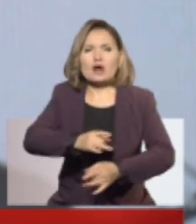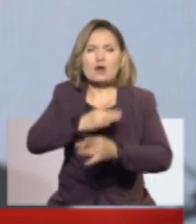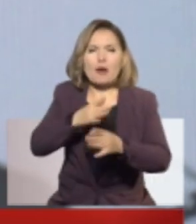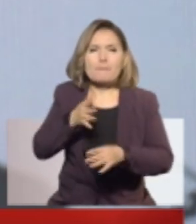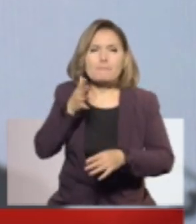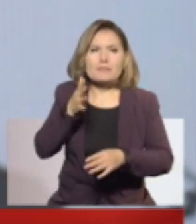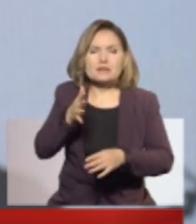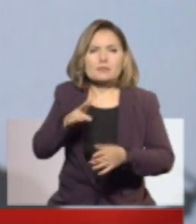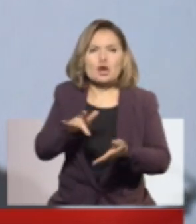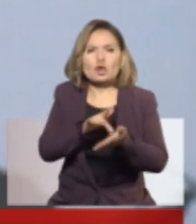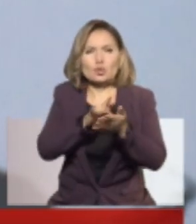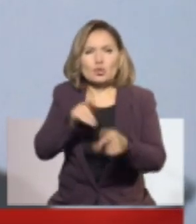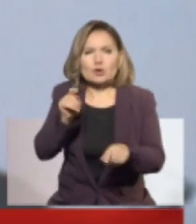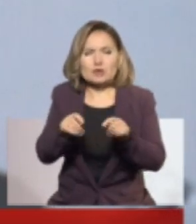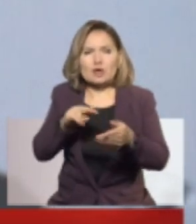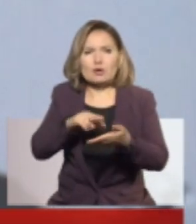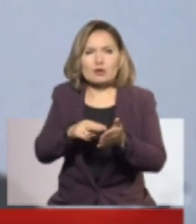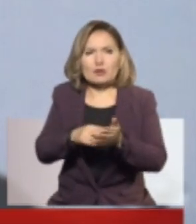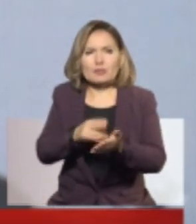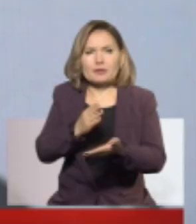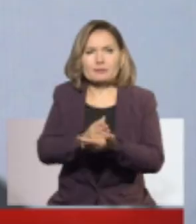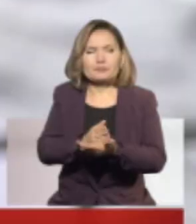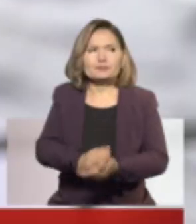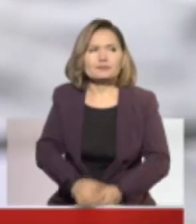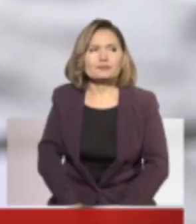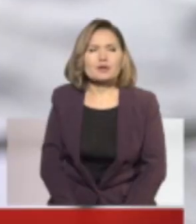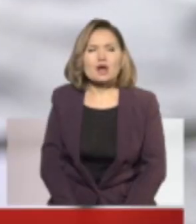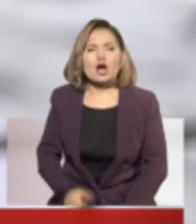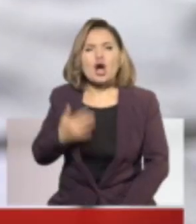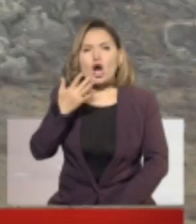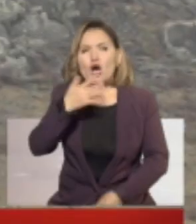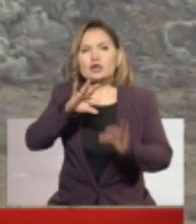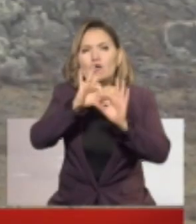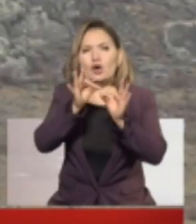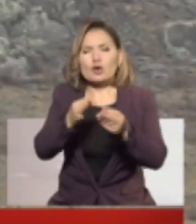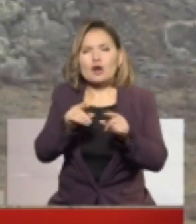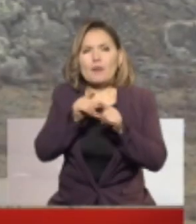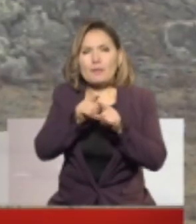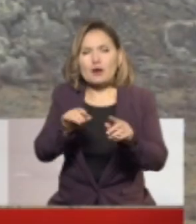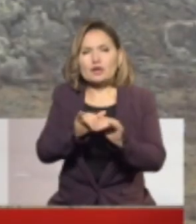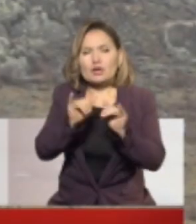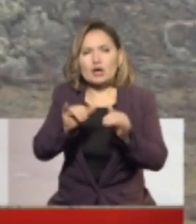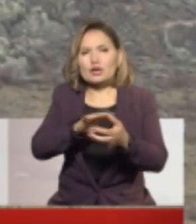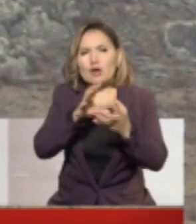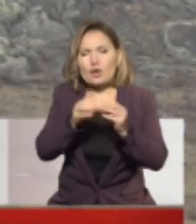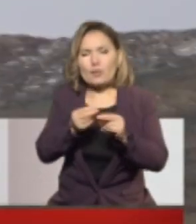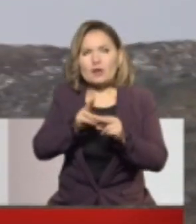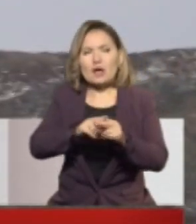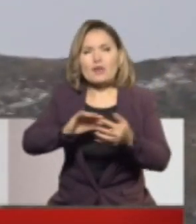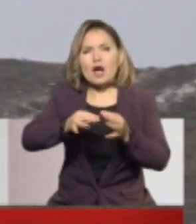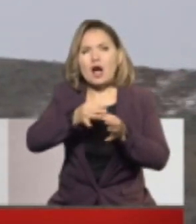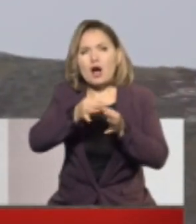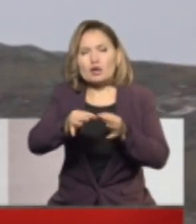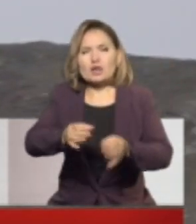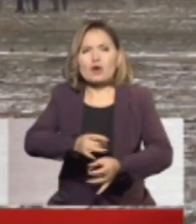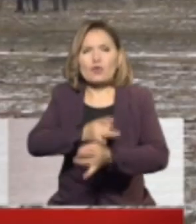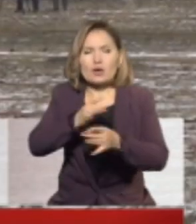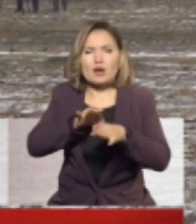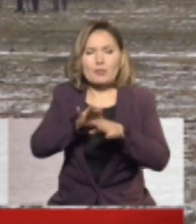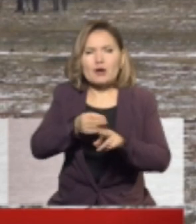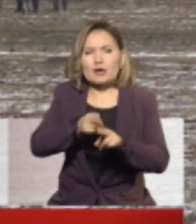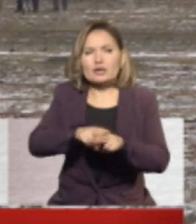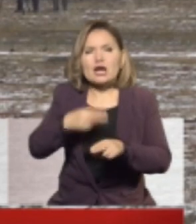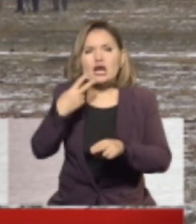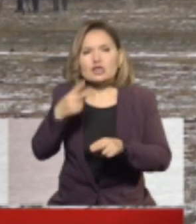5000-ға жуық турист келеді деп отыр. Ұлттық өнерді насихаттайтын фестиваль Ұлан ауданындағы Бозанбай ауылында өтеді. Бүркіттөбеге